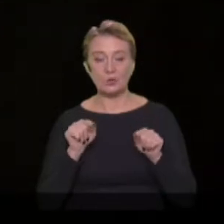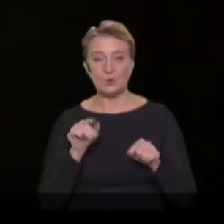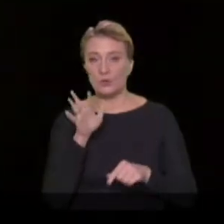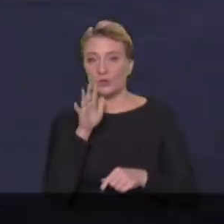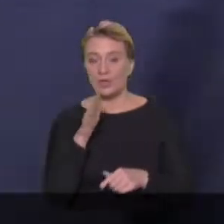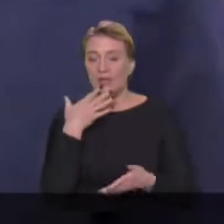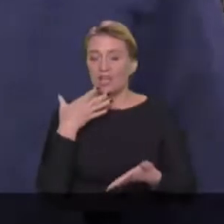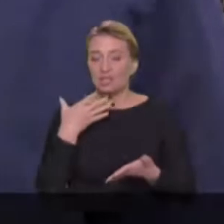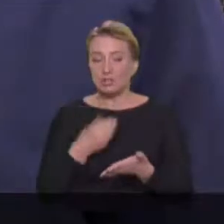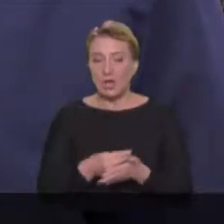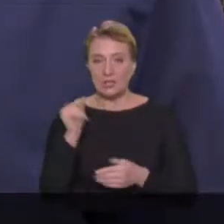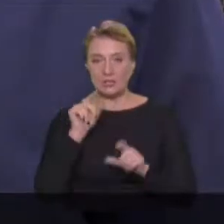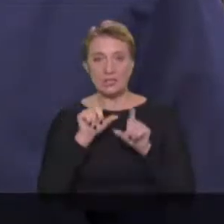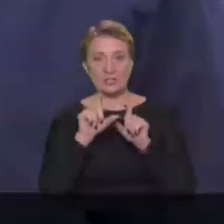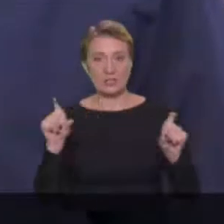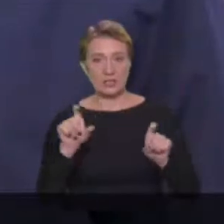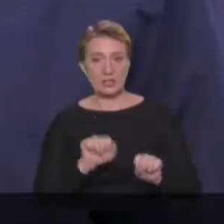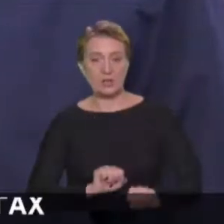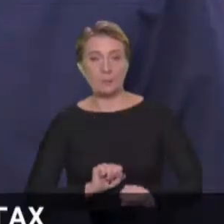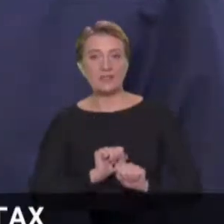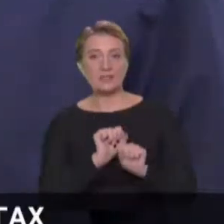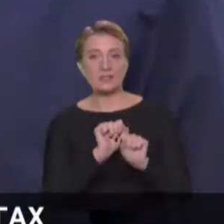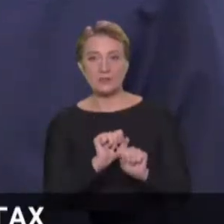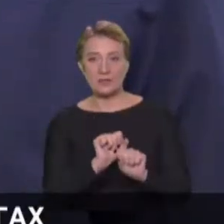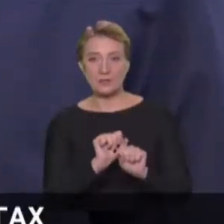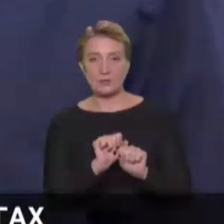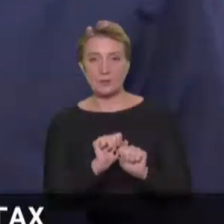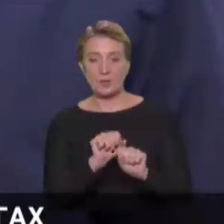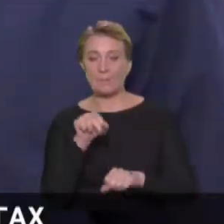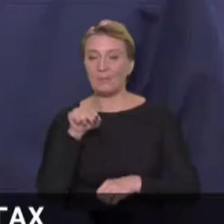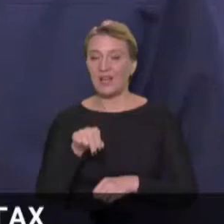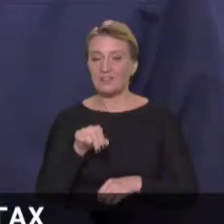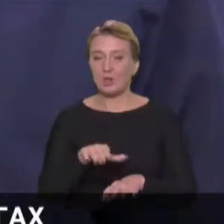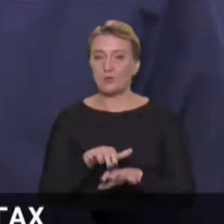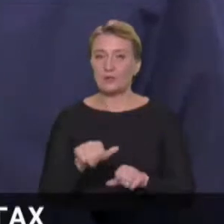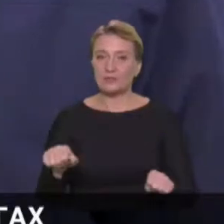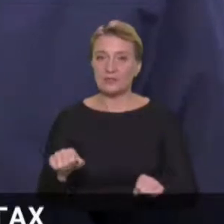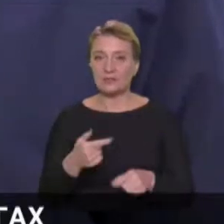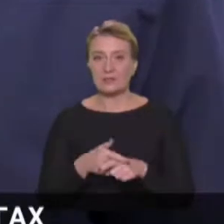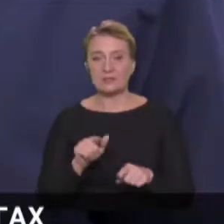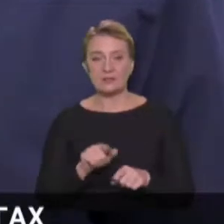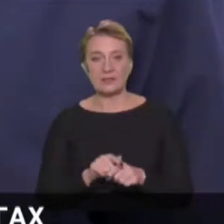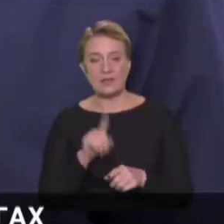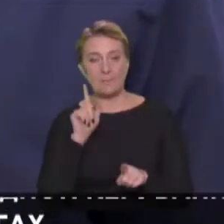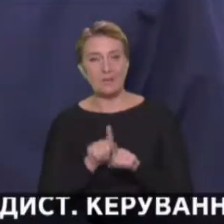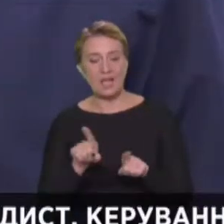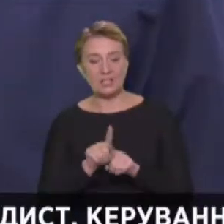шкіл під крилом православної влади, чи то мирян, як братські школи,